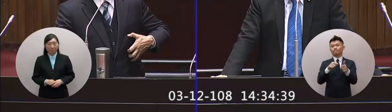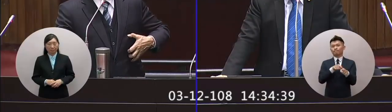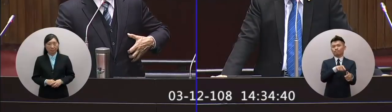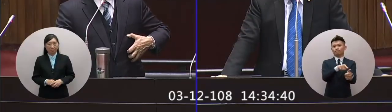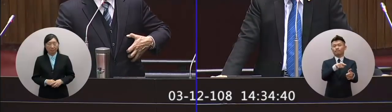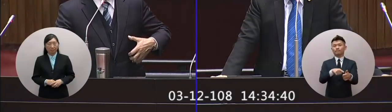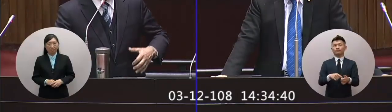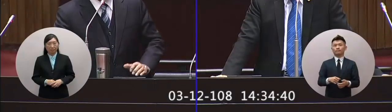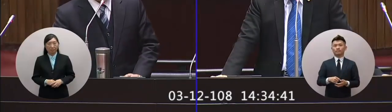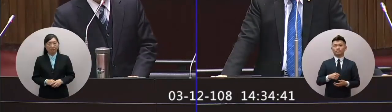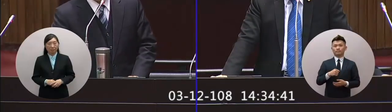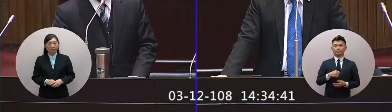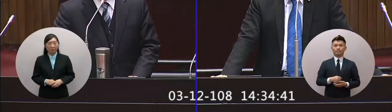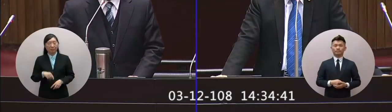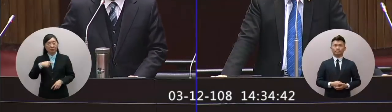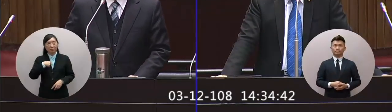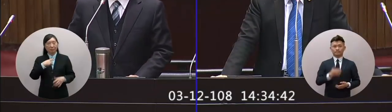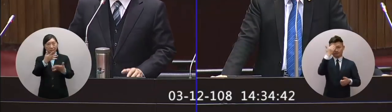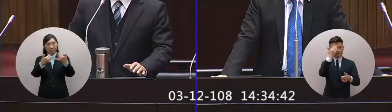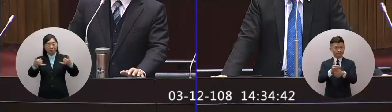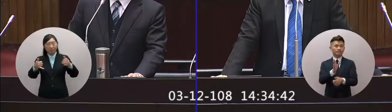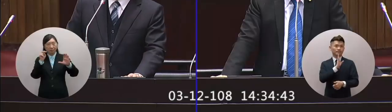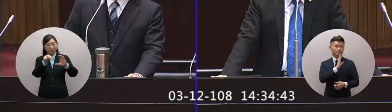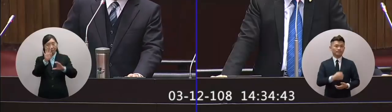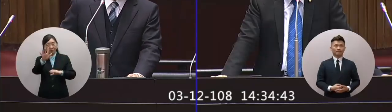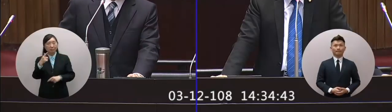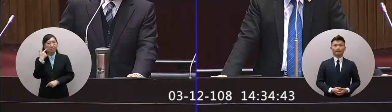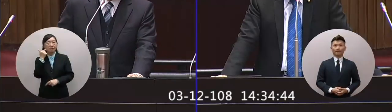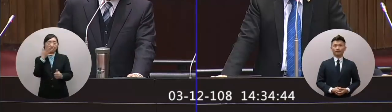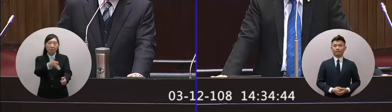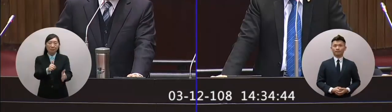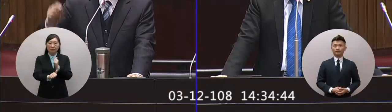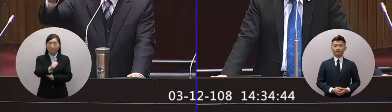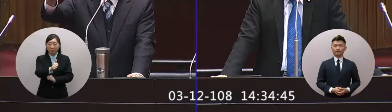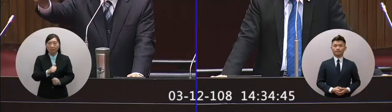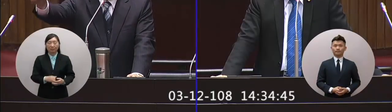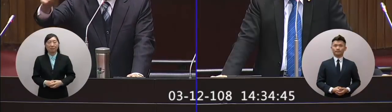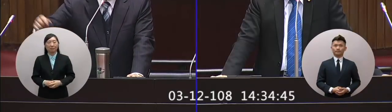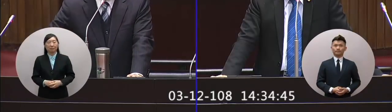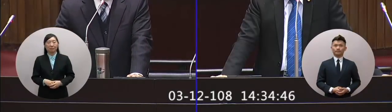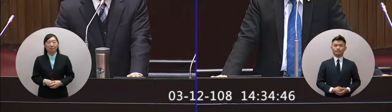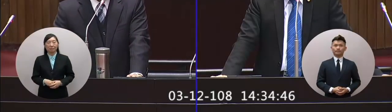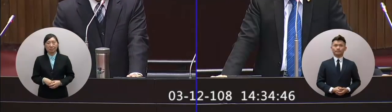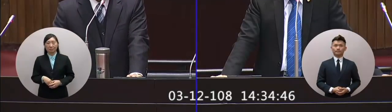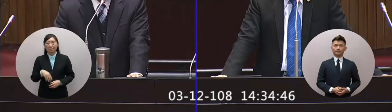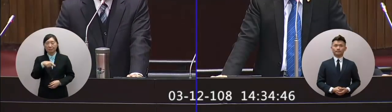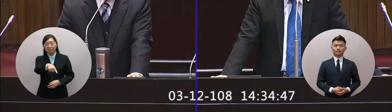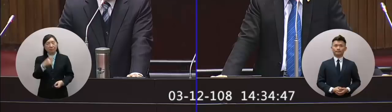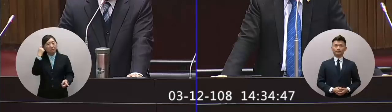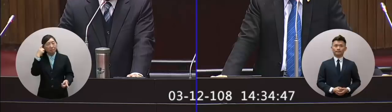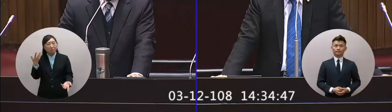湾的，这较要紧，这较。 我看网络上吼，有一个爸爸问因囝，阿公阿你的讲话是啥物意